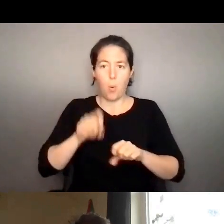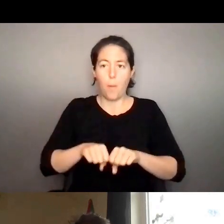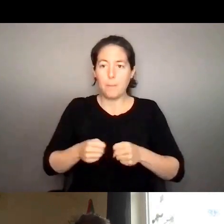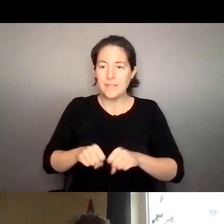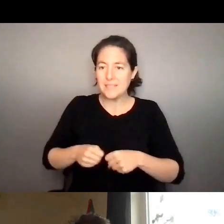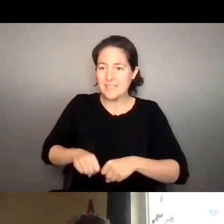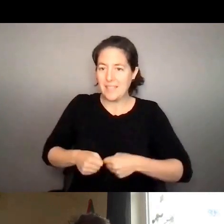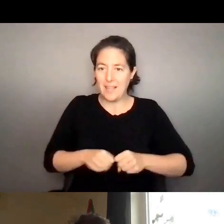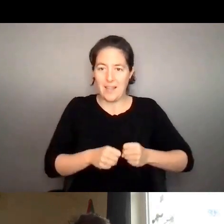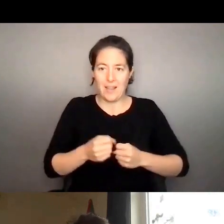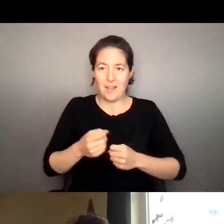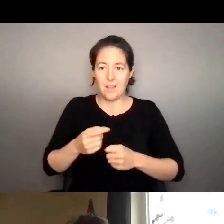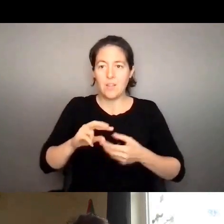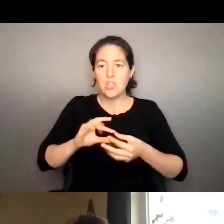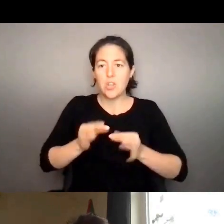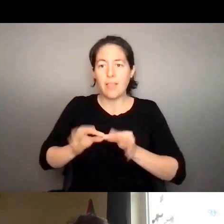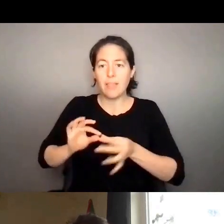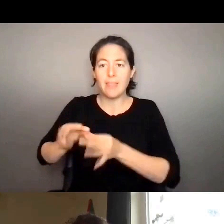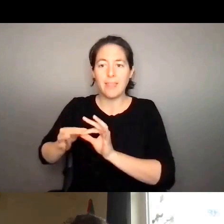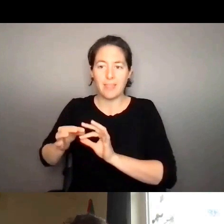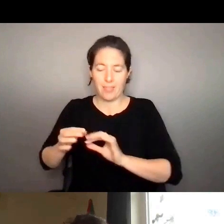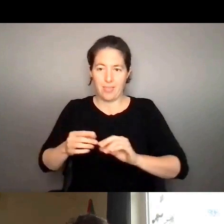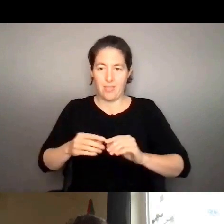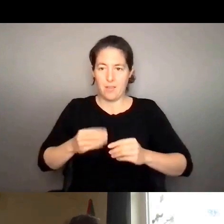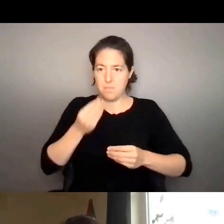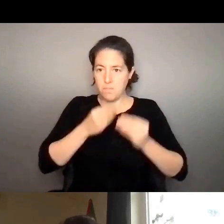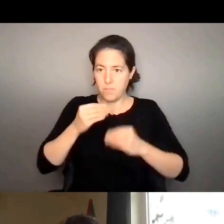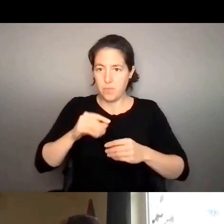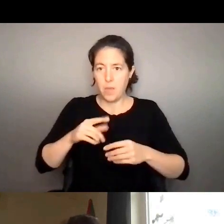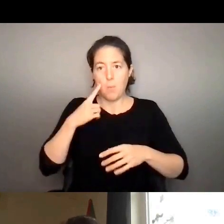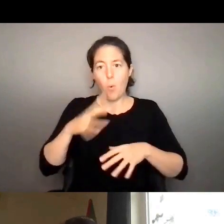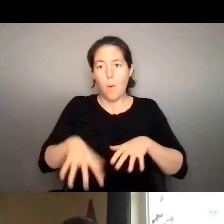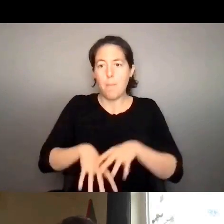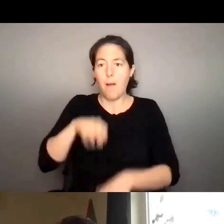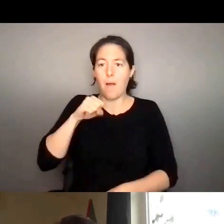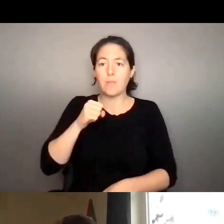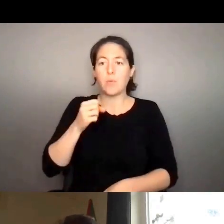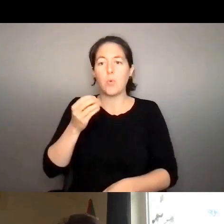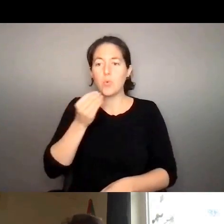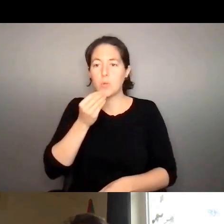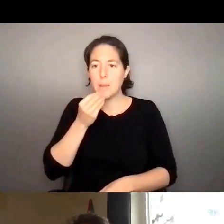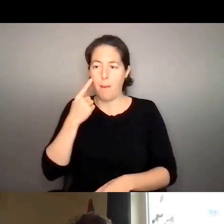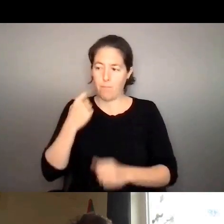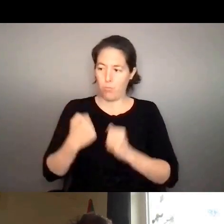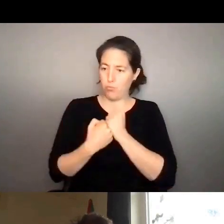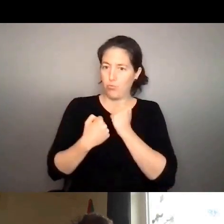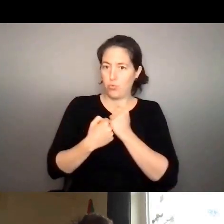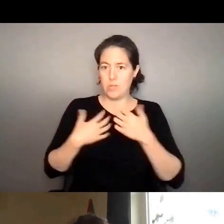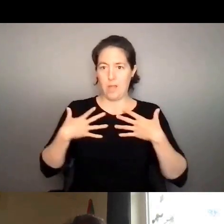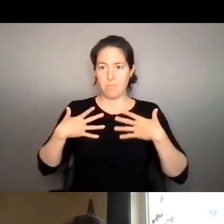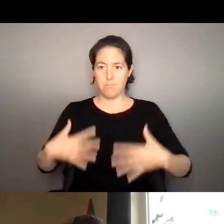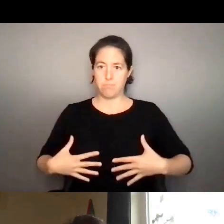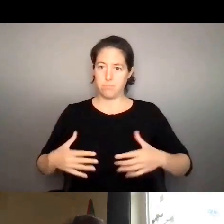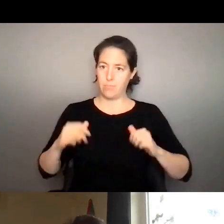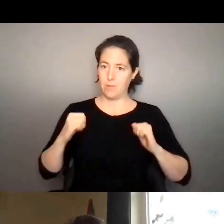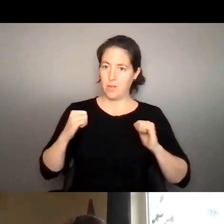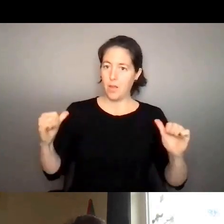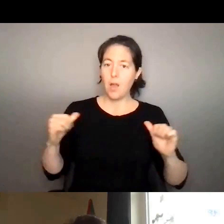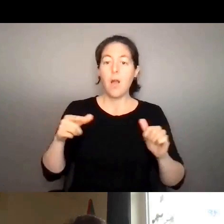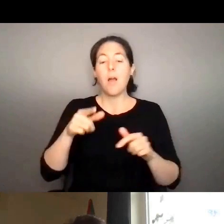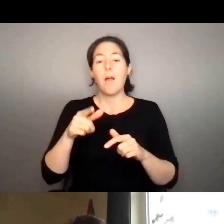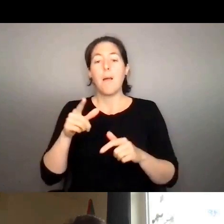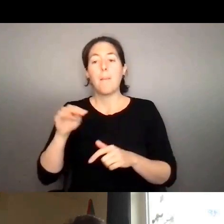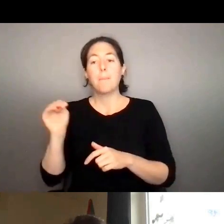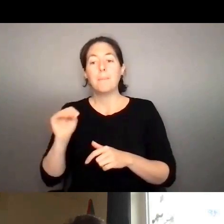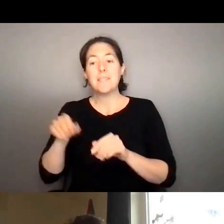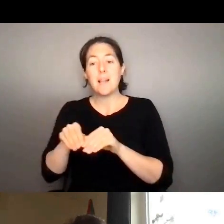chaînes complexes pour aller chercher les nutriments, puis nous soutenir. Mais le mycélium, lui, c'est un estomac, mais à